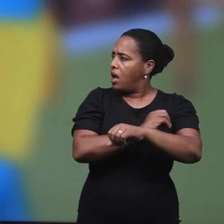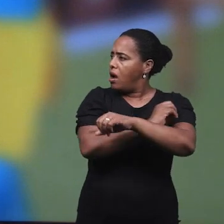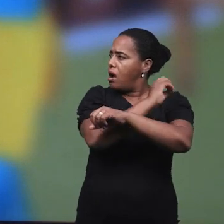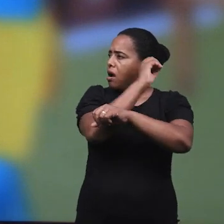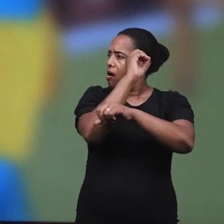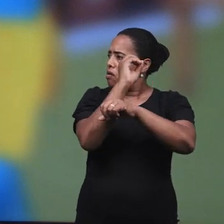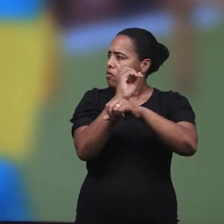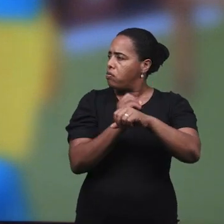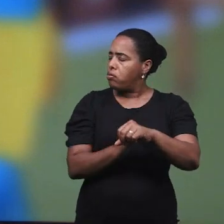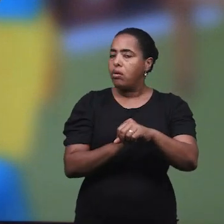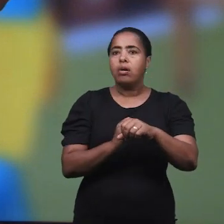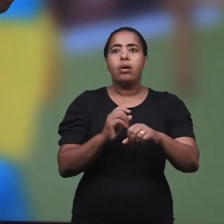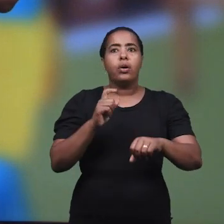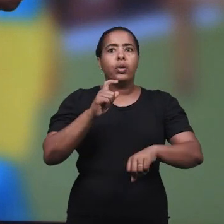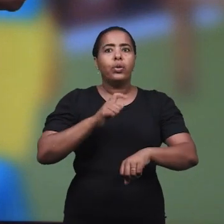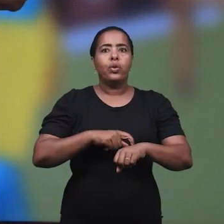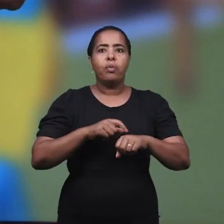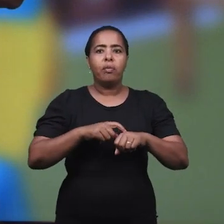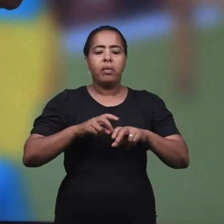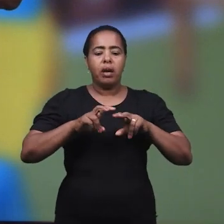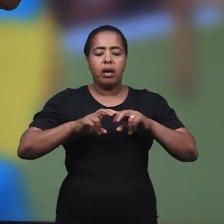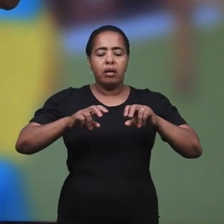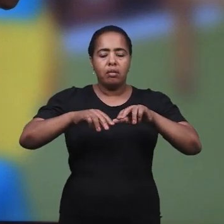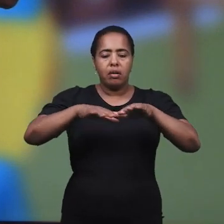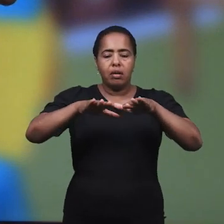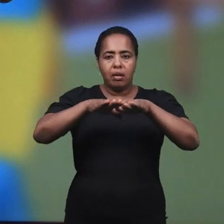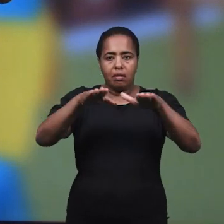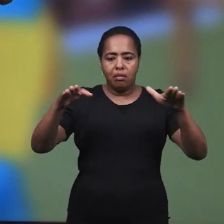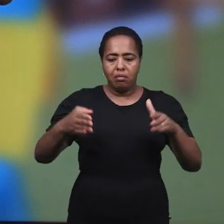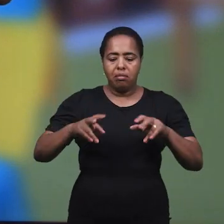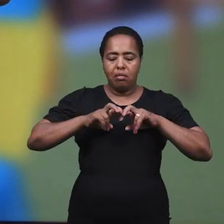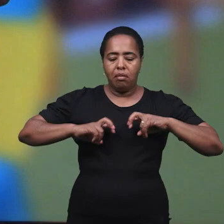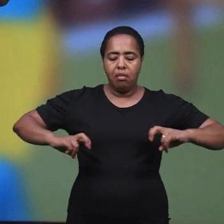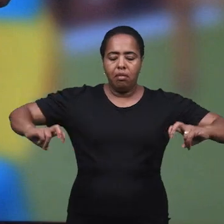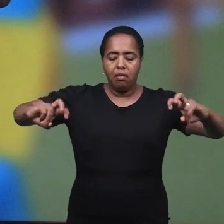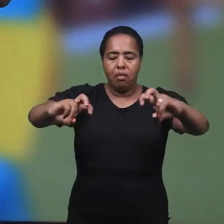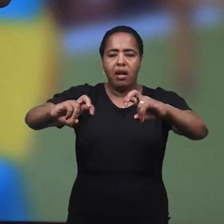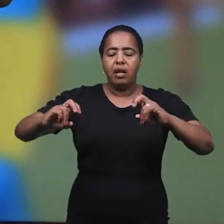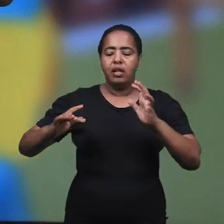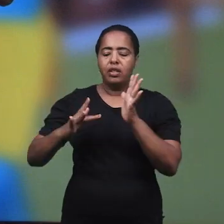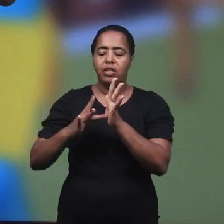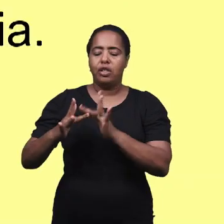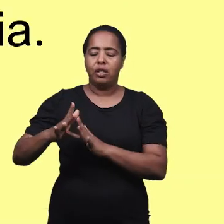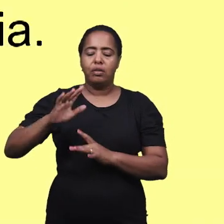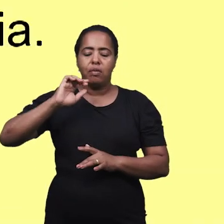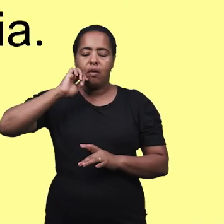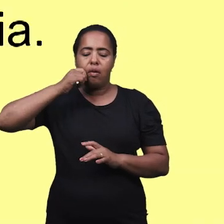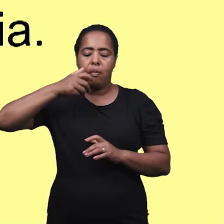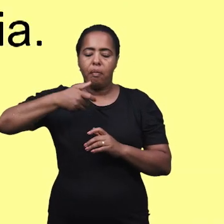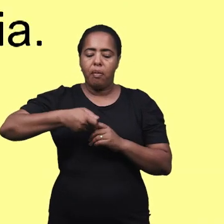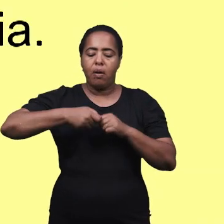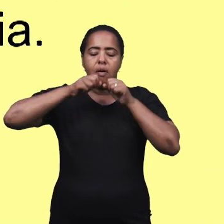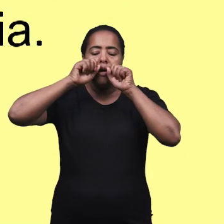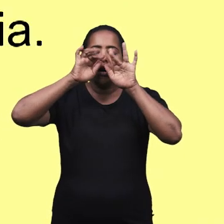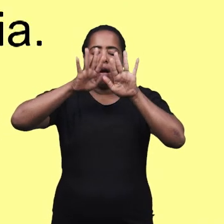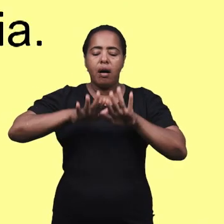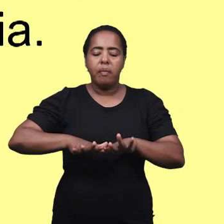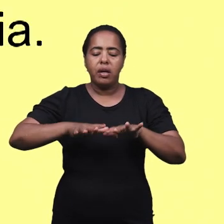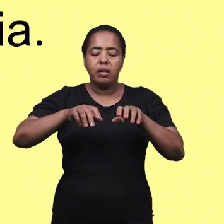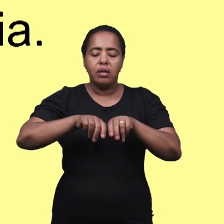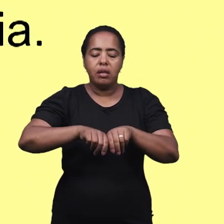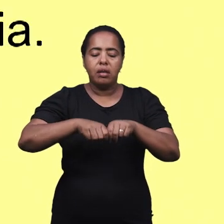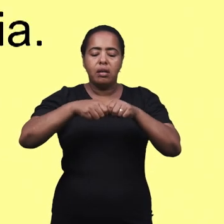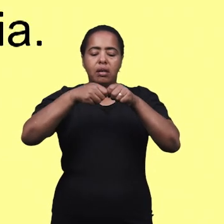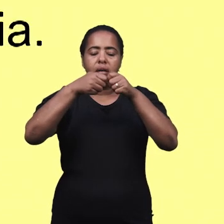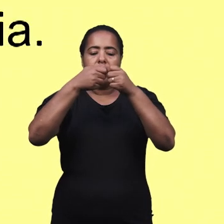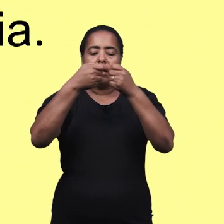la nuit est arrivée. Et quand ils étaient à table, Jésus a pris le pain, l'a